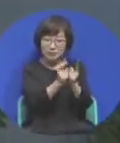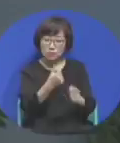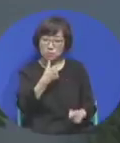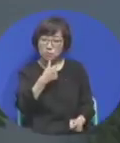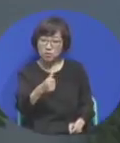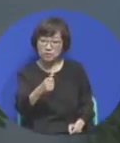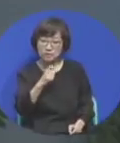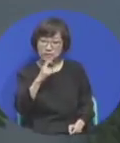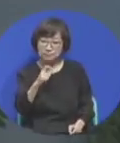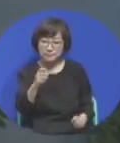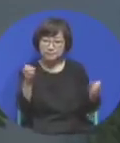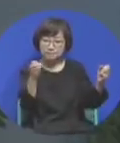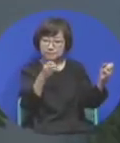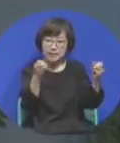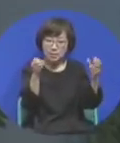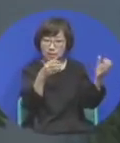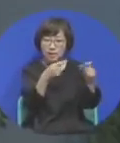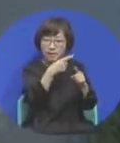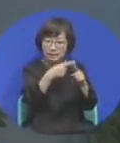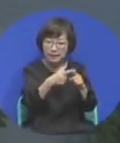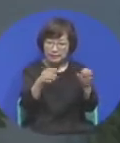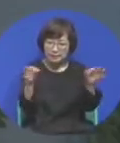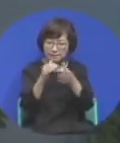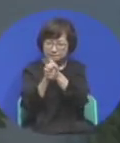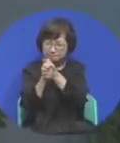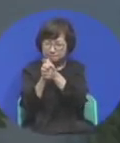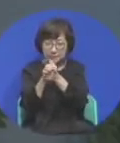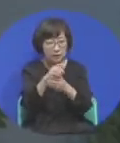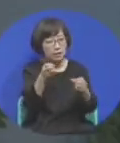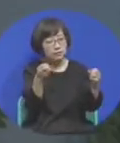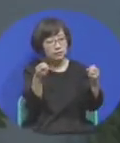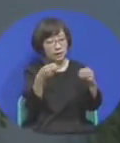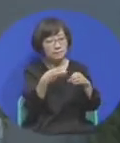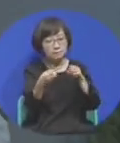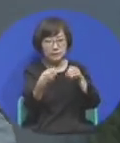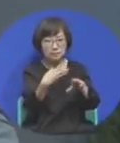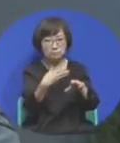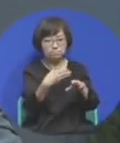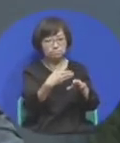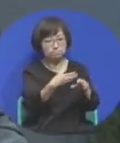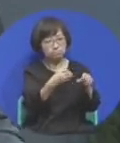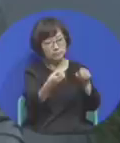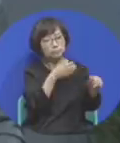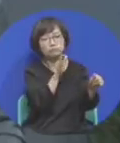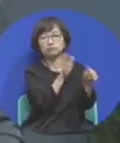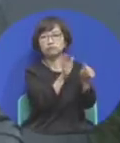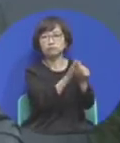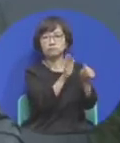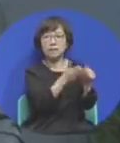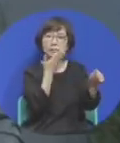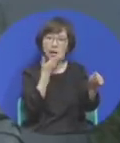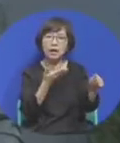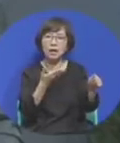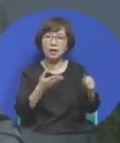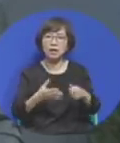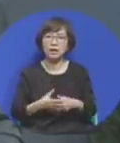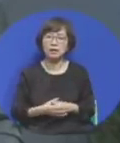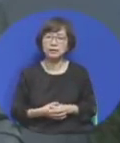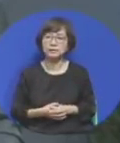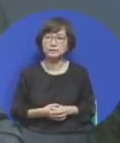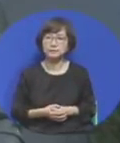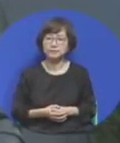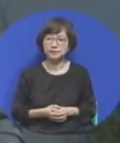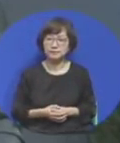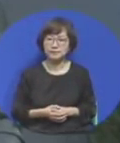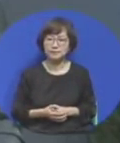10분, 1시간 대화하다가 정말 놓고 조금만 기도하면 얘기 답 줄 수 있어요. As you meet with remnants for 5, 10 minutes, for an hour, as you speak with them, you can absolutely